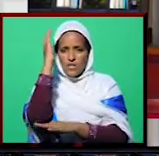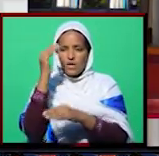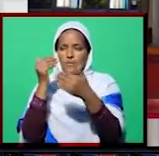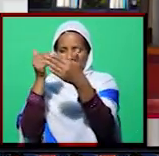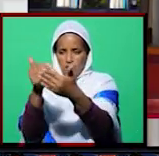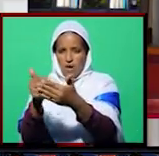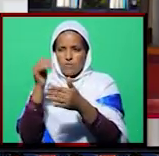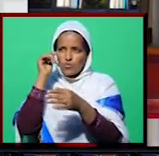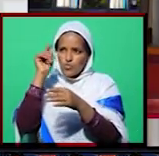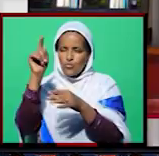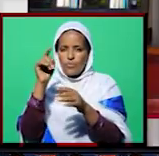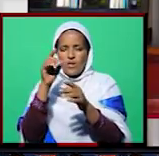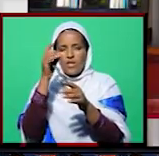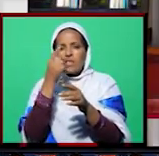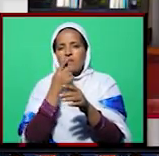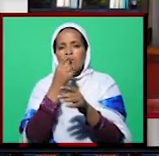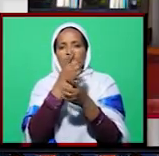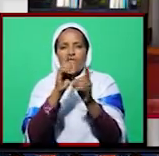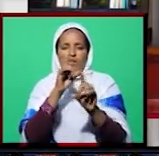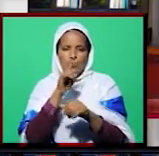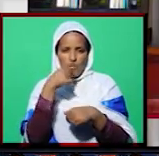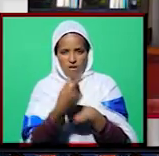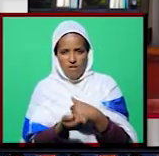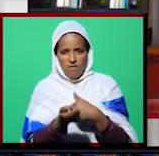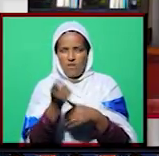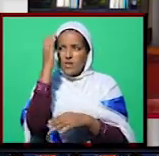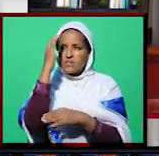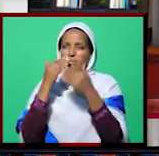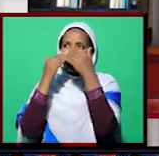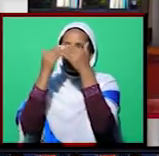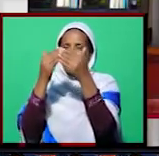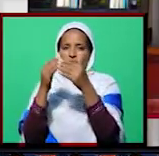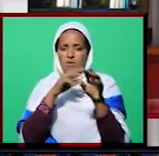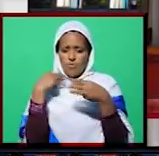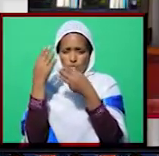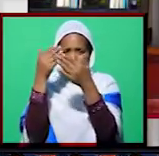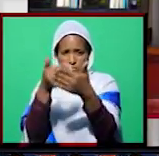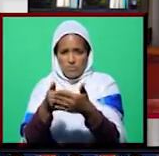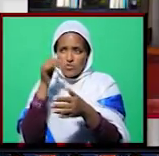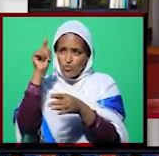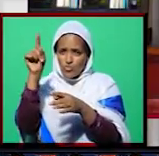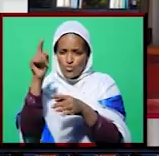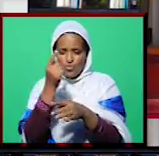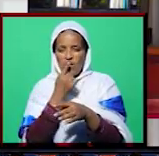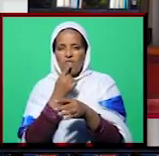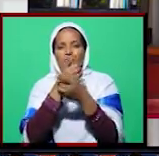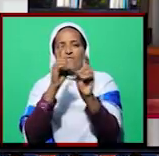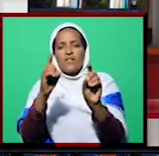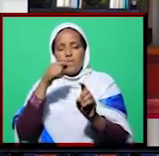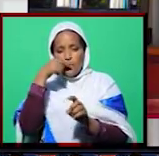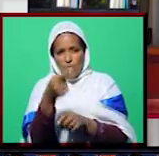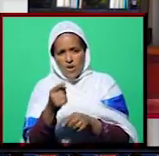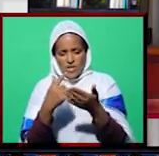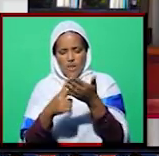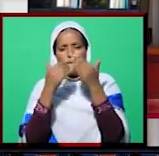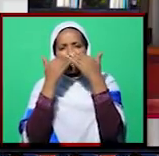የምስጋና መስዋዕትን ለእግዚአብሔር እናቅርብ እርሱም የከንፈራችን ፍሬ ነው ይላል። ለእግዚአብሔር ምስጋና መስዋዕት እናቅርብለት እርሱም የከንፈራችን